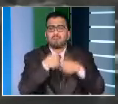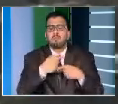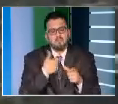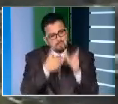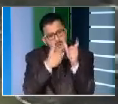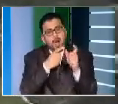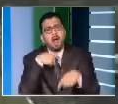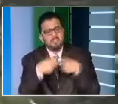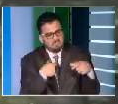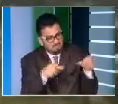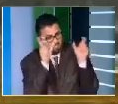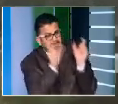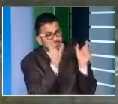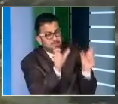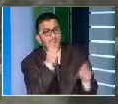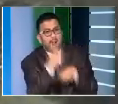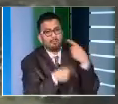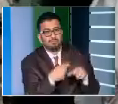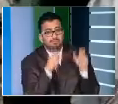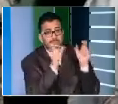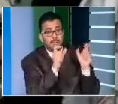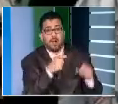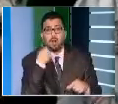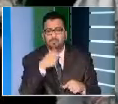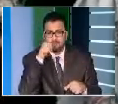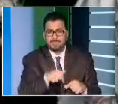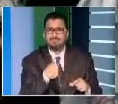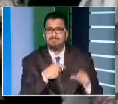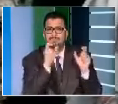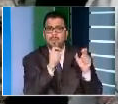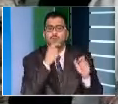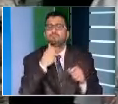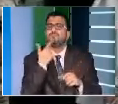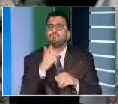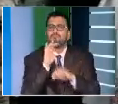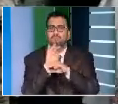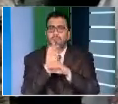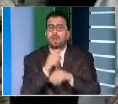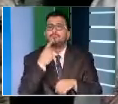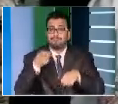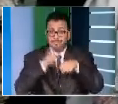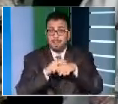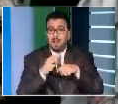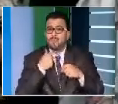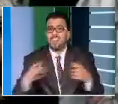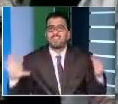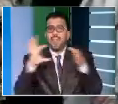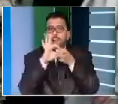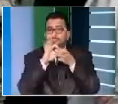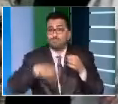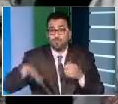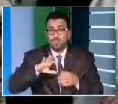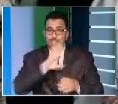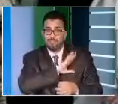المقاومة بالمرصاد لهذه المحاولة. تعز ليست محتلة وإنما محاصرة، نطالب التحالف